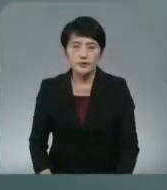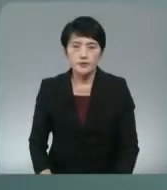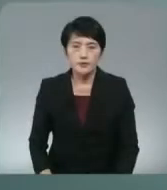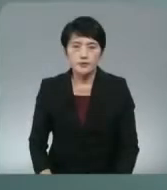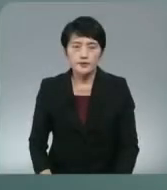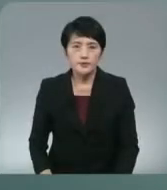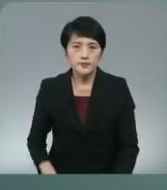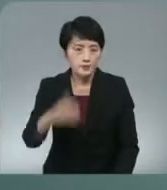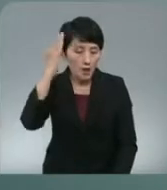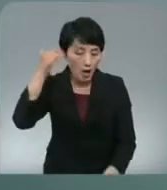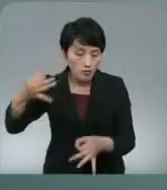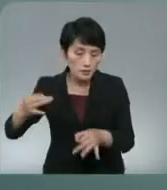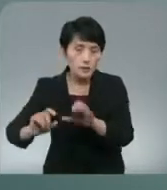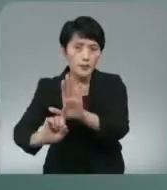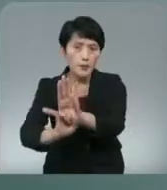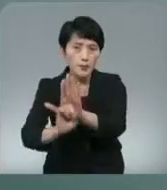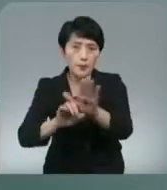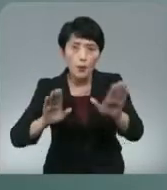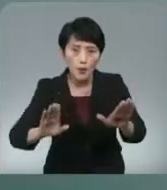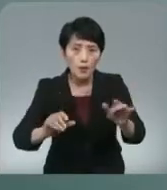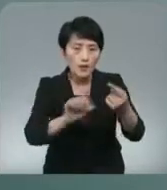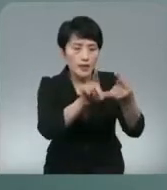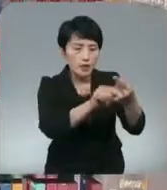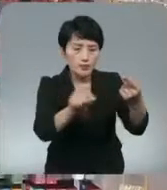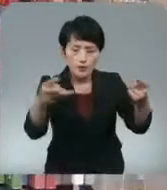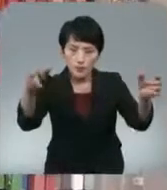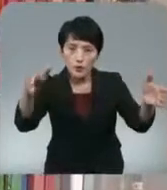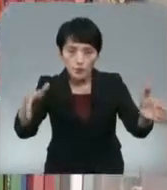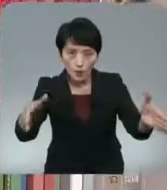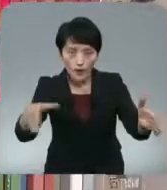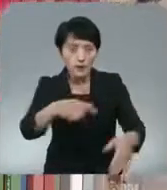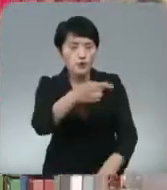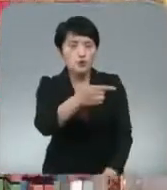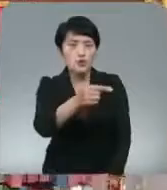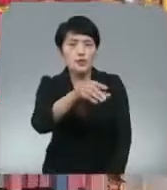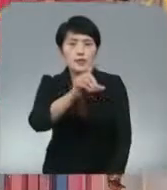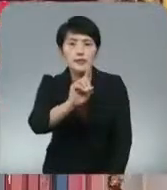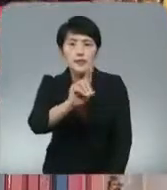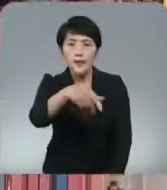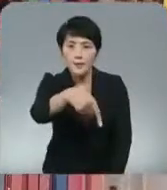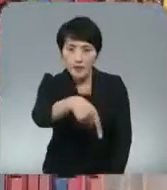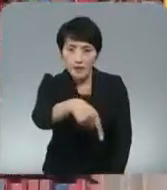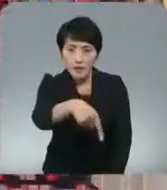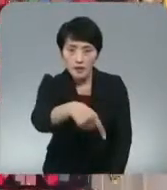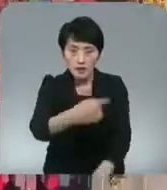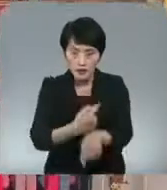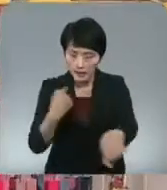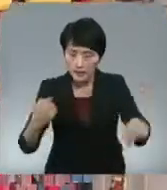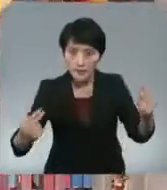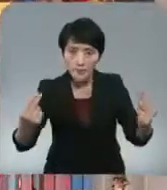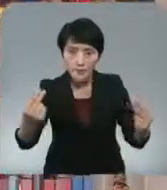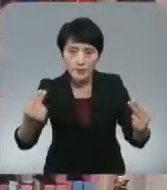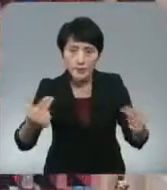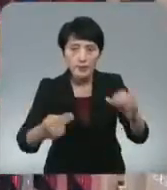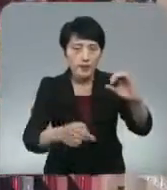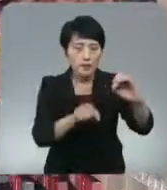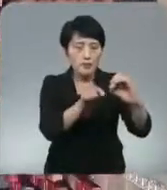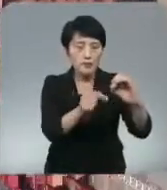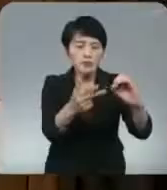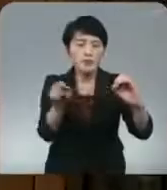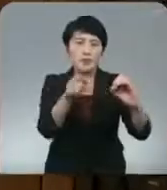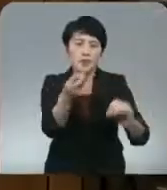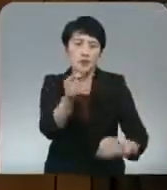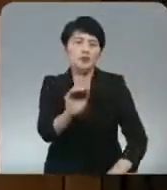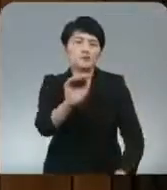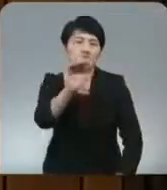в первом квартале текущего года валовой внутренний продукт ввп республики корея увеличился на 0,7 процента